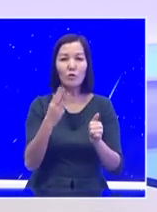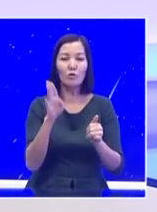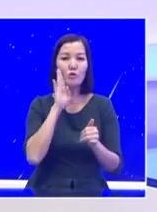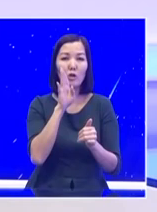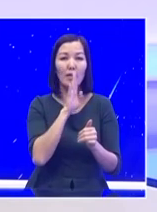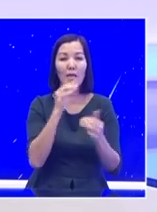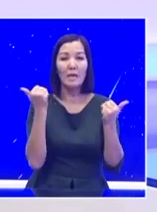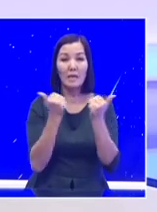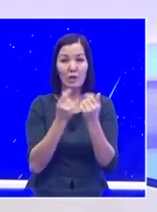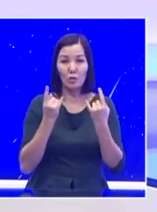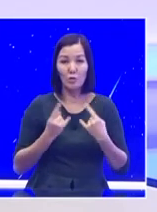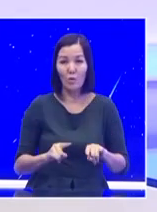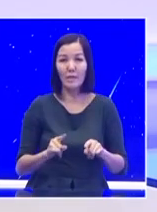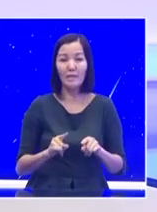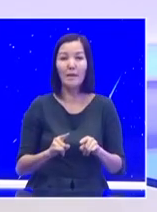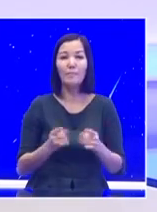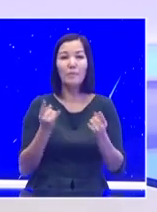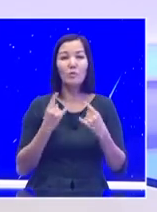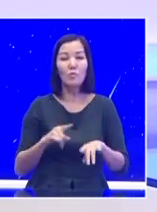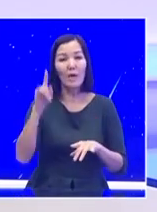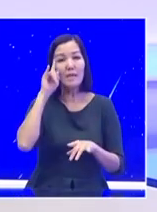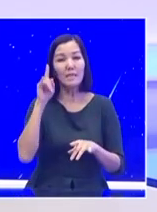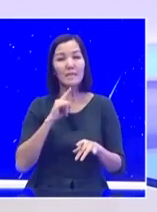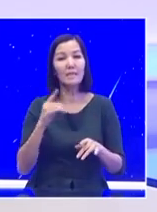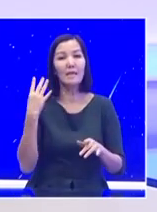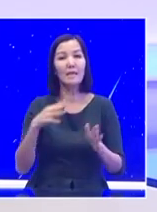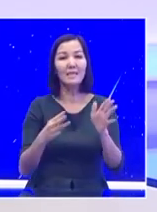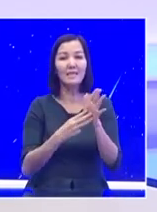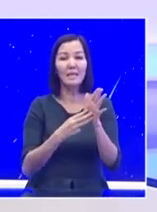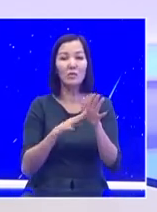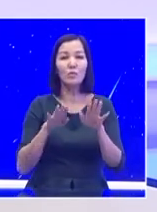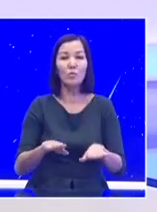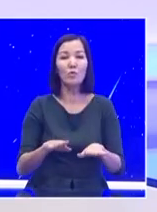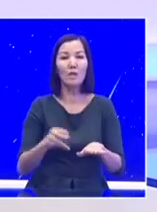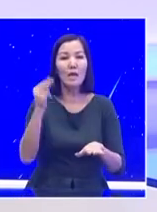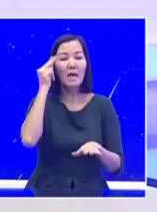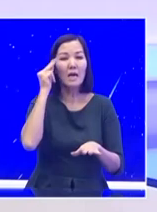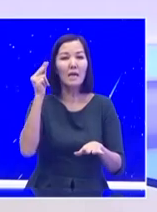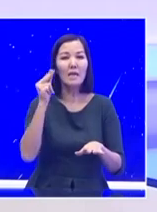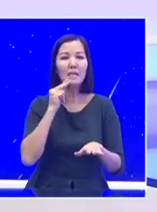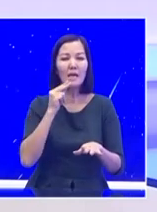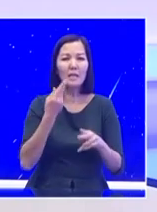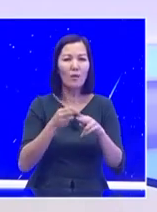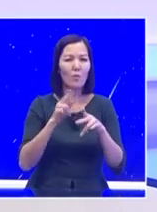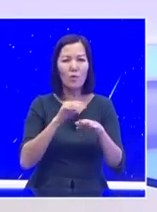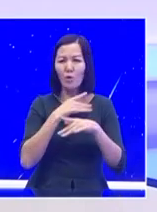туады екен. Қуаныштысы егіздер туу жағынан Қазақстан 48-ші орында. Ал жер шарының 1/4